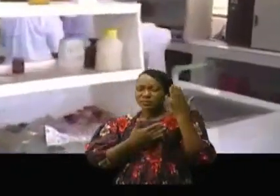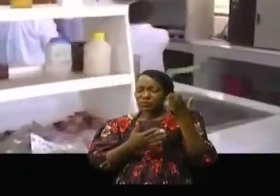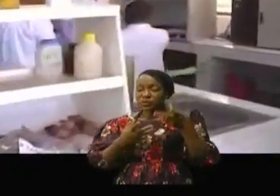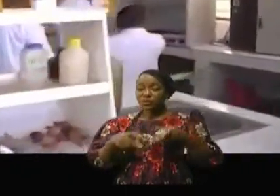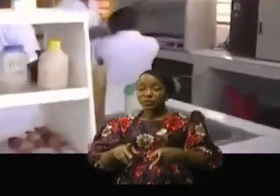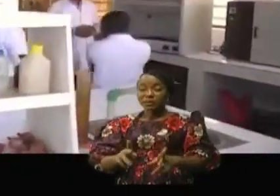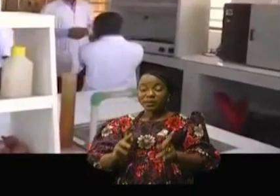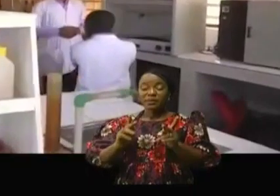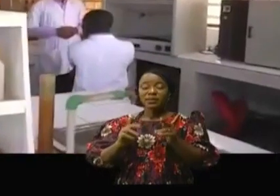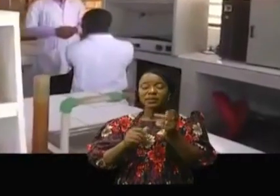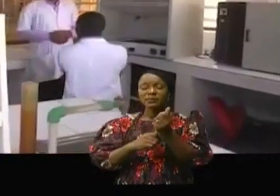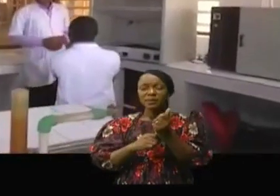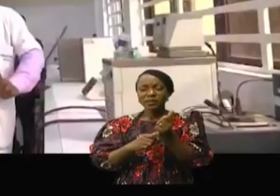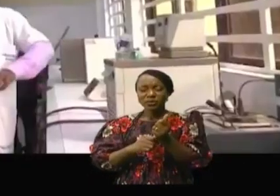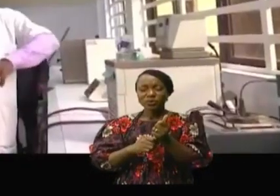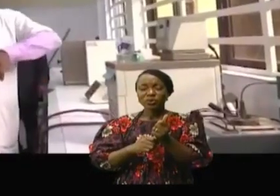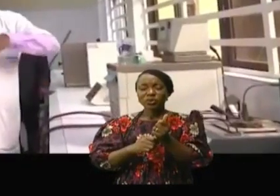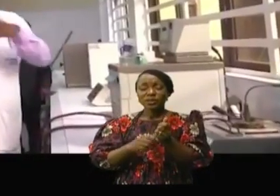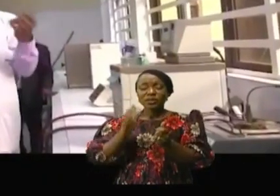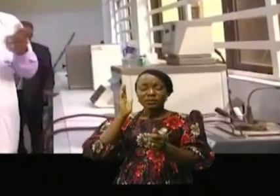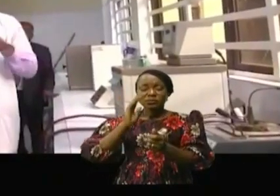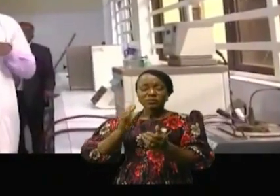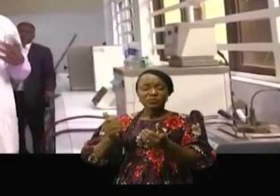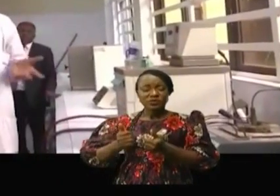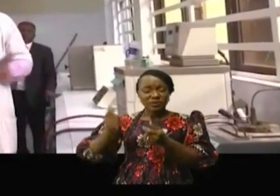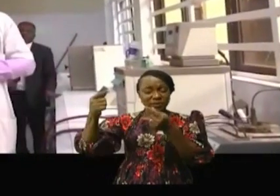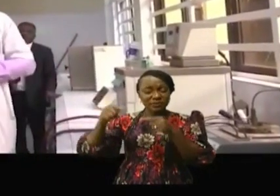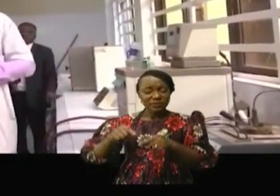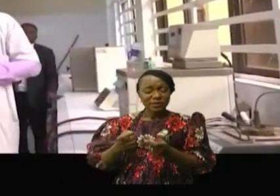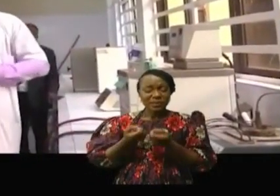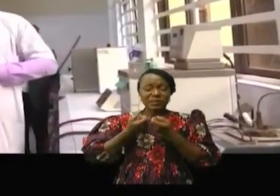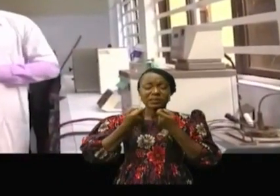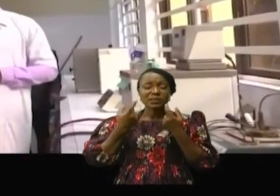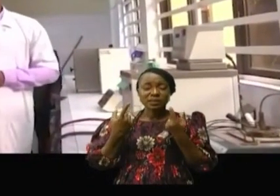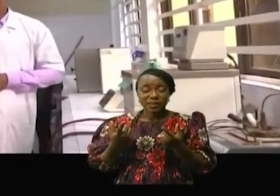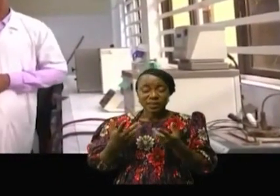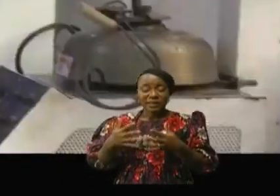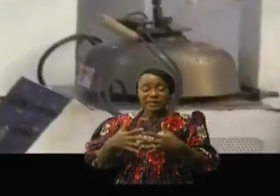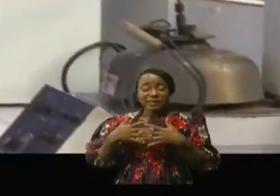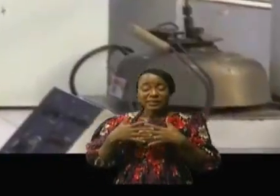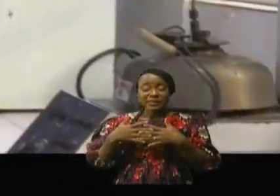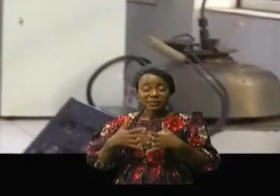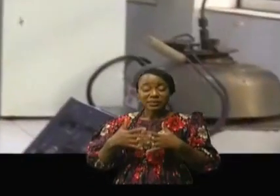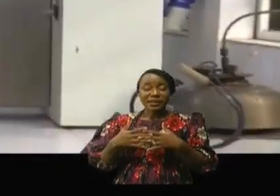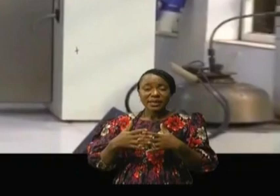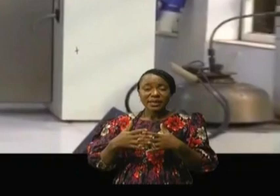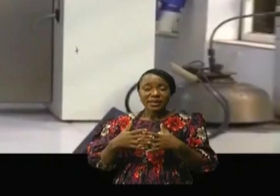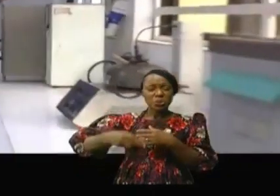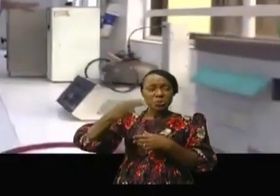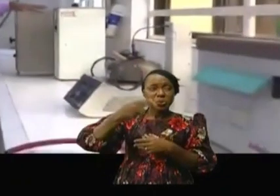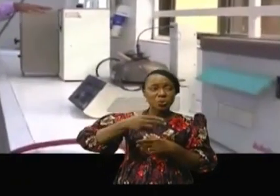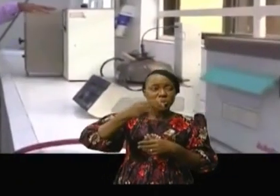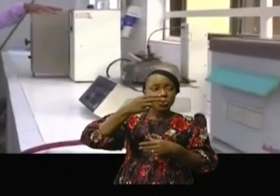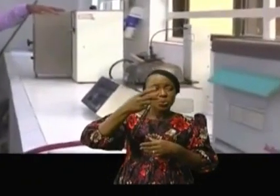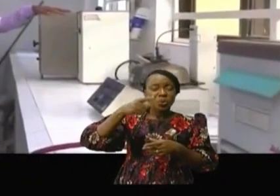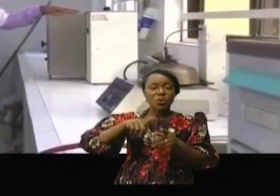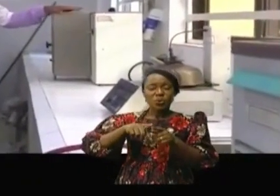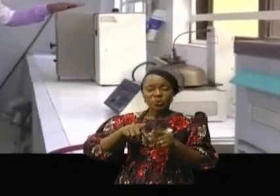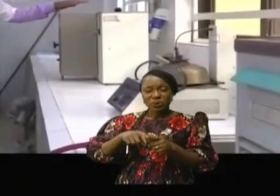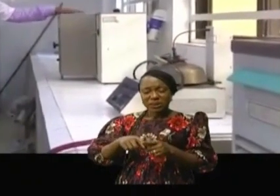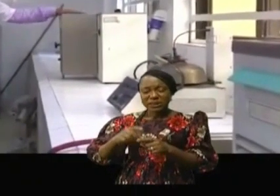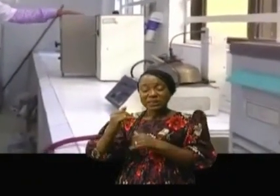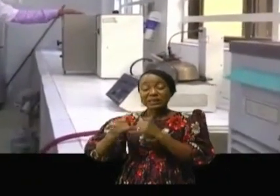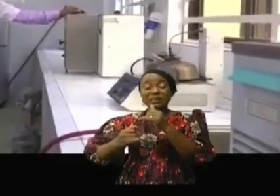aux opérateurs économiques et à la population de découvrir les appareils et équipements de haute portée répondant aux